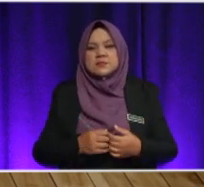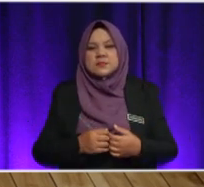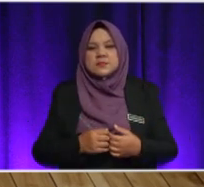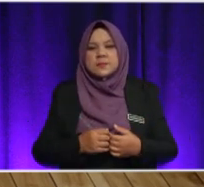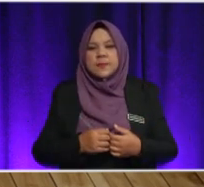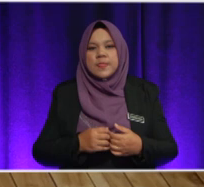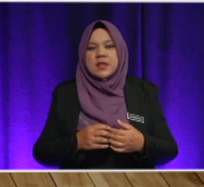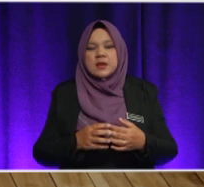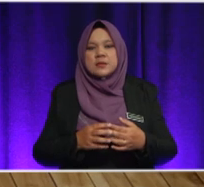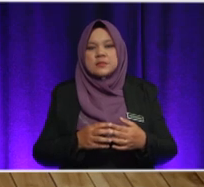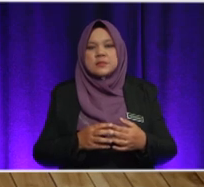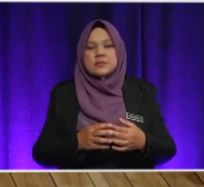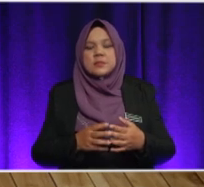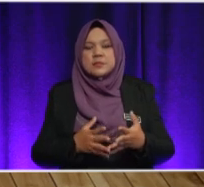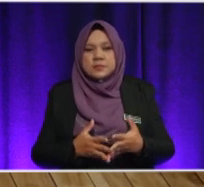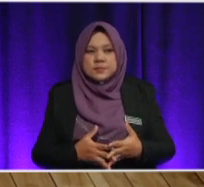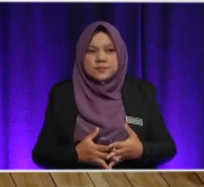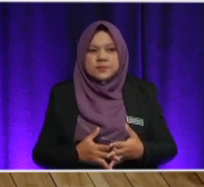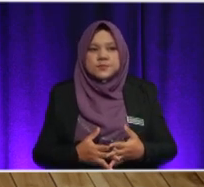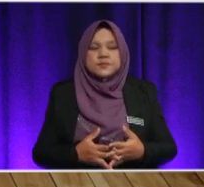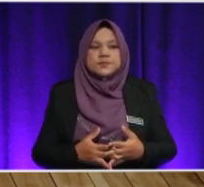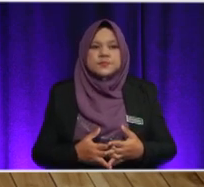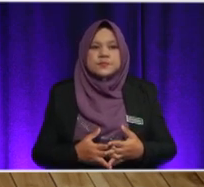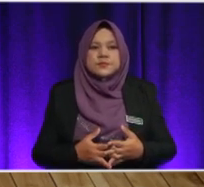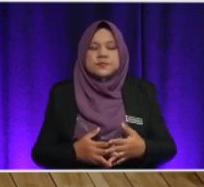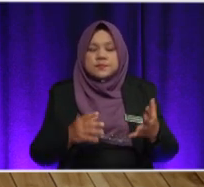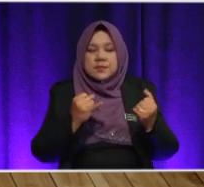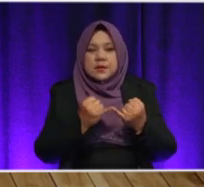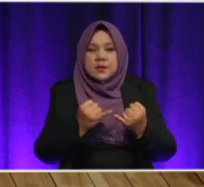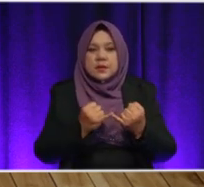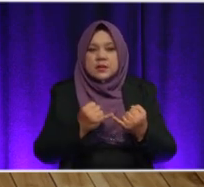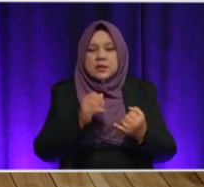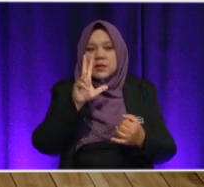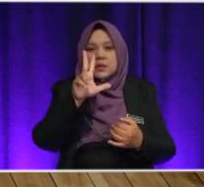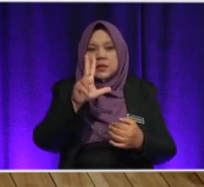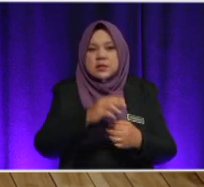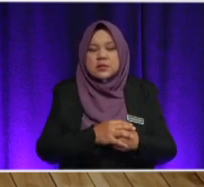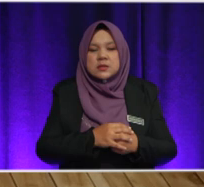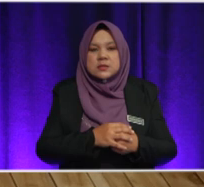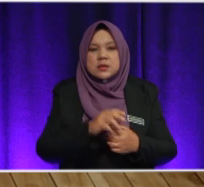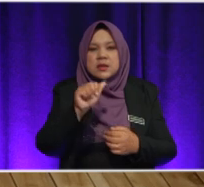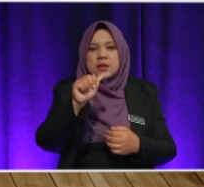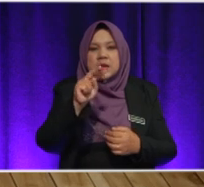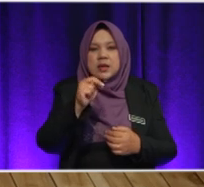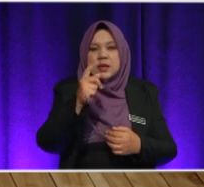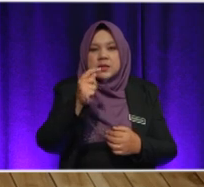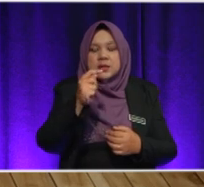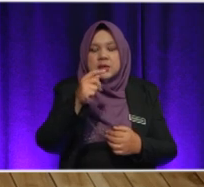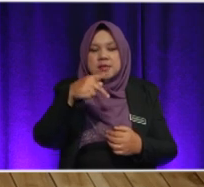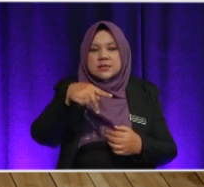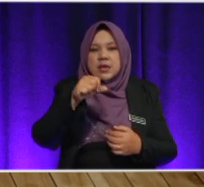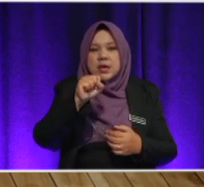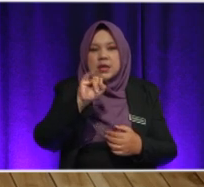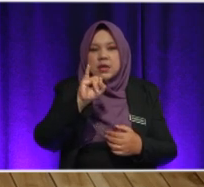dan juga amitri yang terakhir yang ketiga adalah entisikotik anti